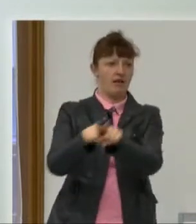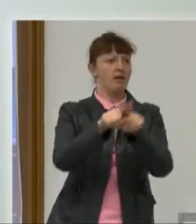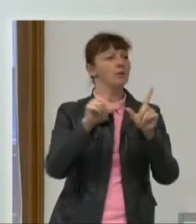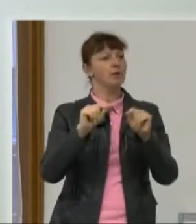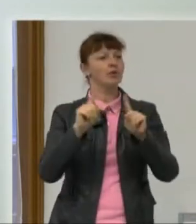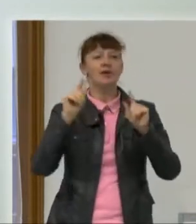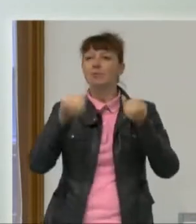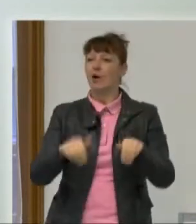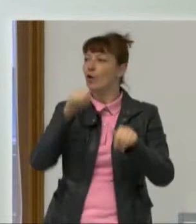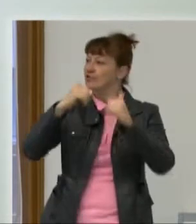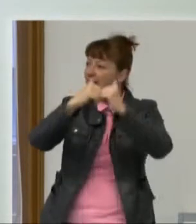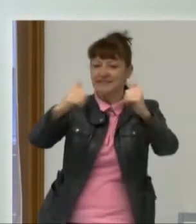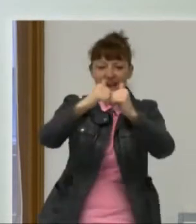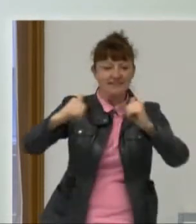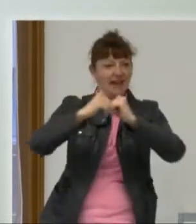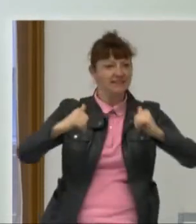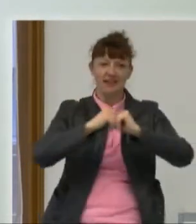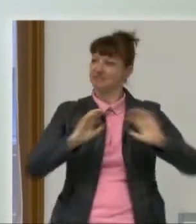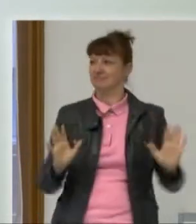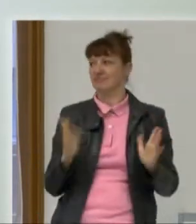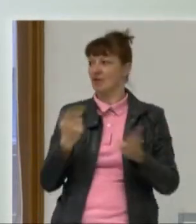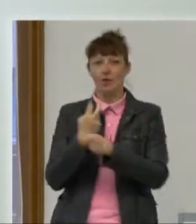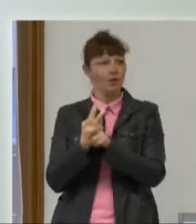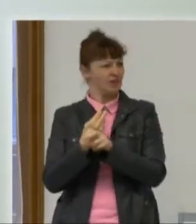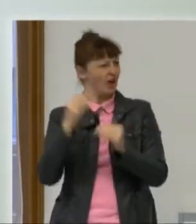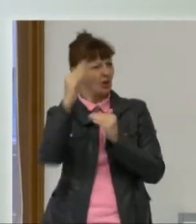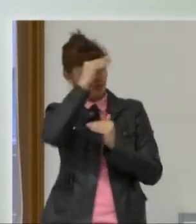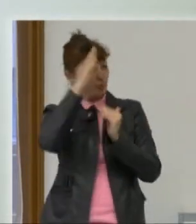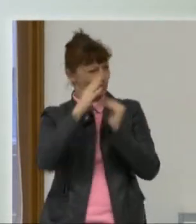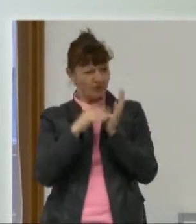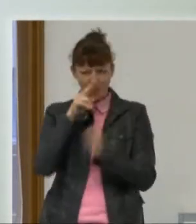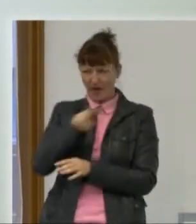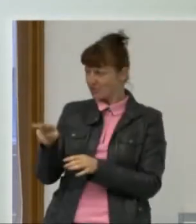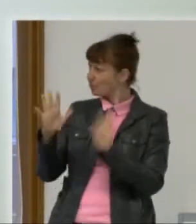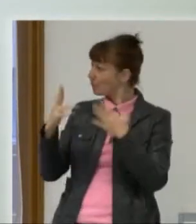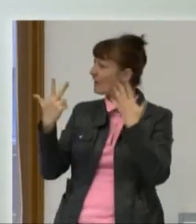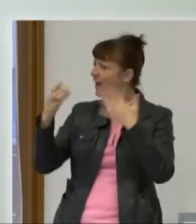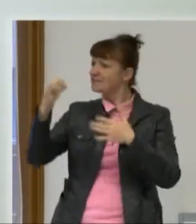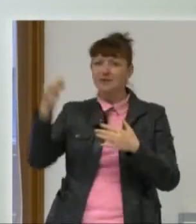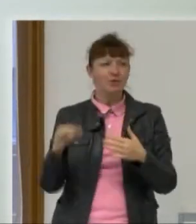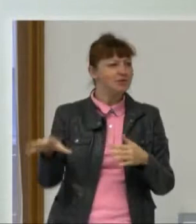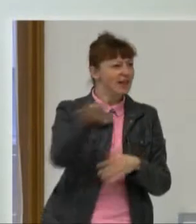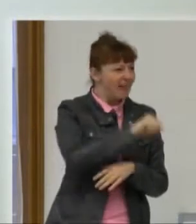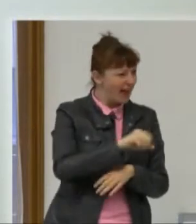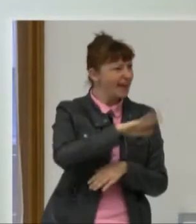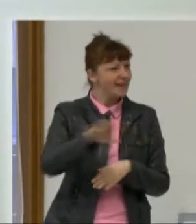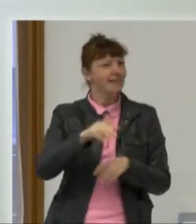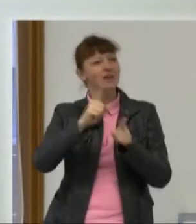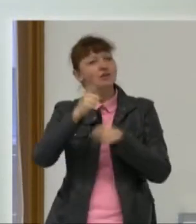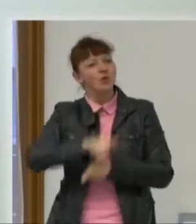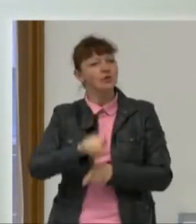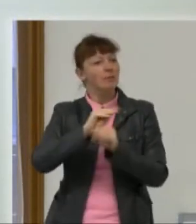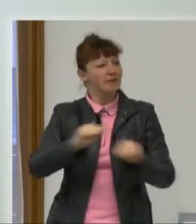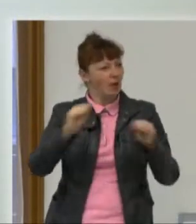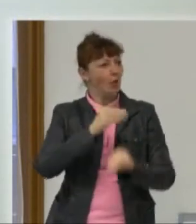weniger Kategorisierungen brauchen. Wenn man das österreichische Schulsystem anschaut, dann muss man sagen, dass ungefähr 80% aller Kinder mit sonderpädagogischem